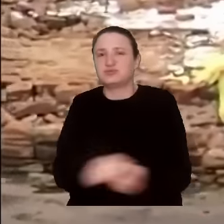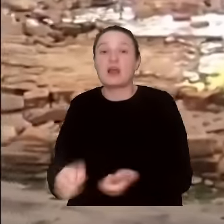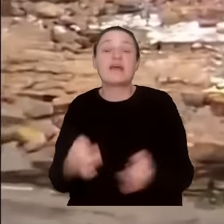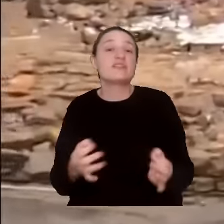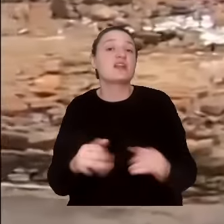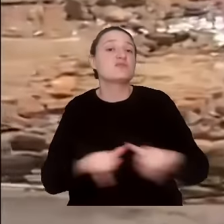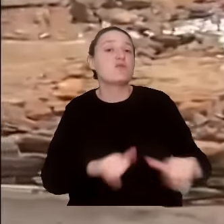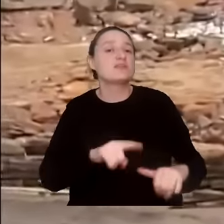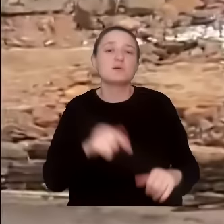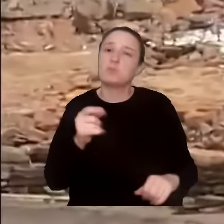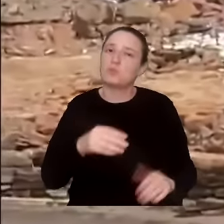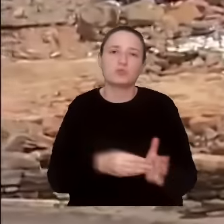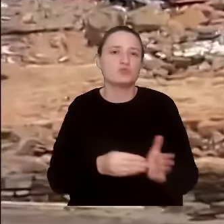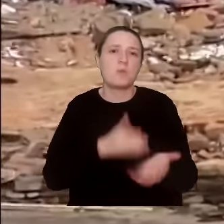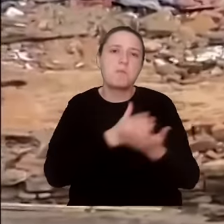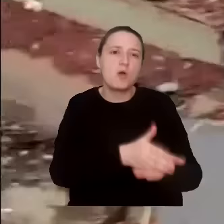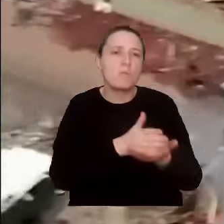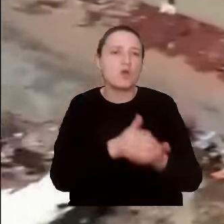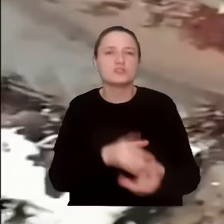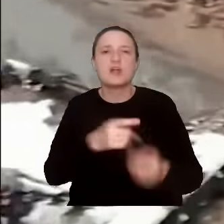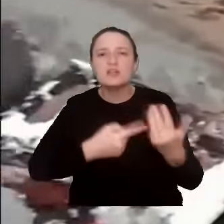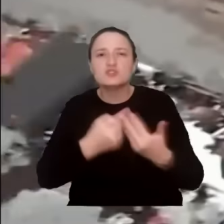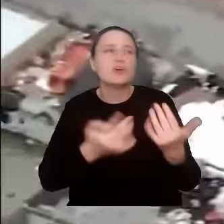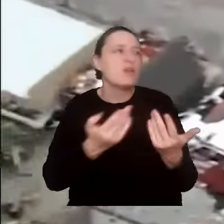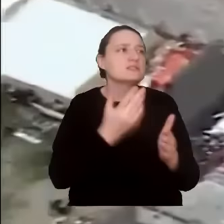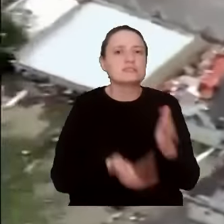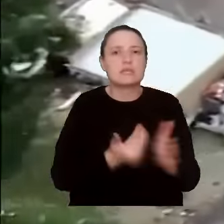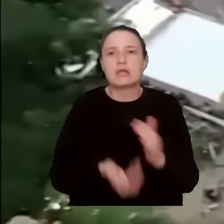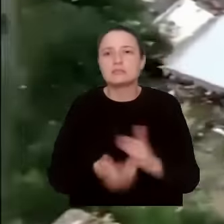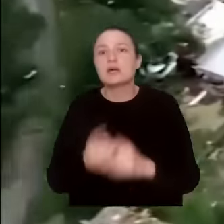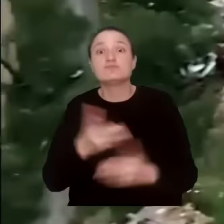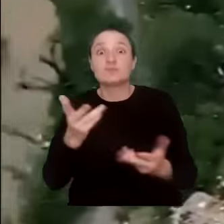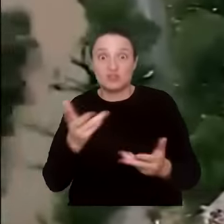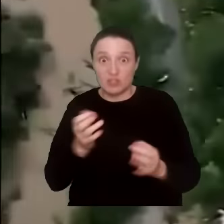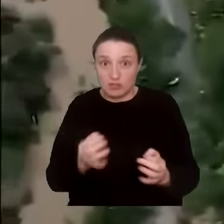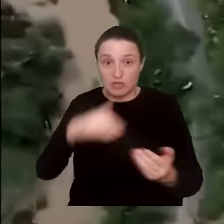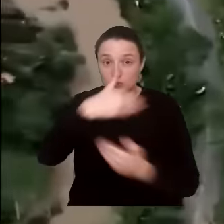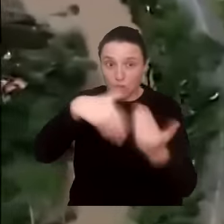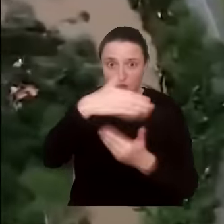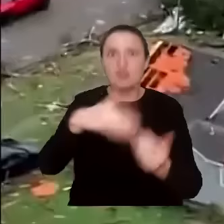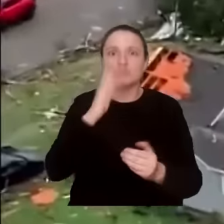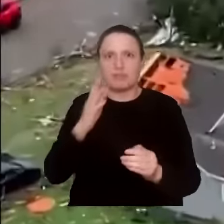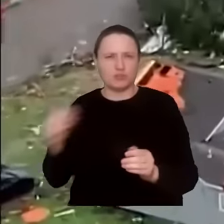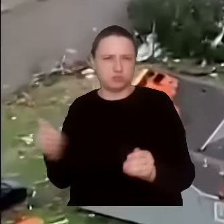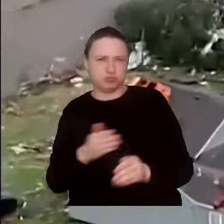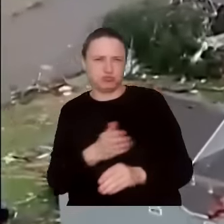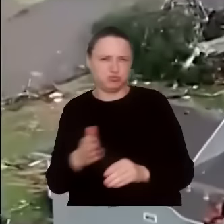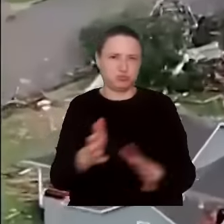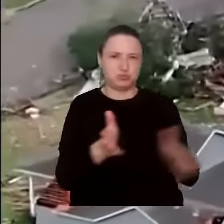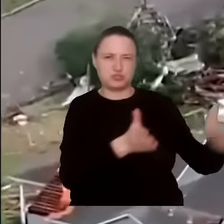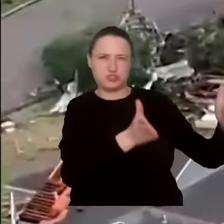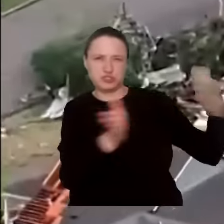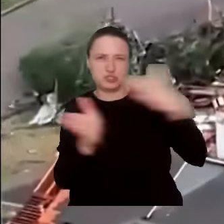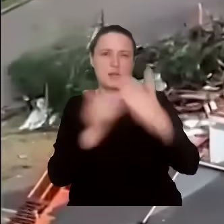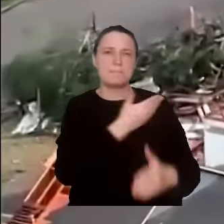jest pomoc poszkodowanym. Trwa szacowanie strat. Mieszkańcy sprawdzają, gdzie teraz uderzą tornada. Pas, którym przejdą, jest szeroki od stanu Missouri przez